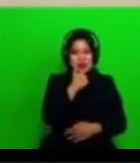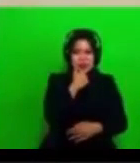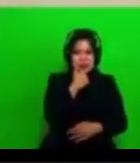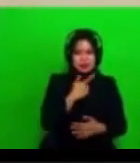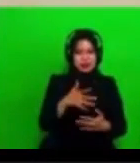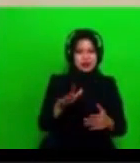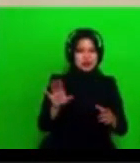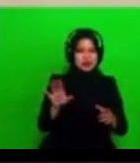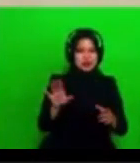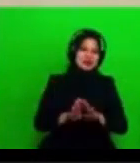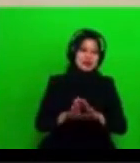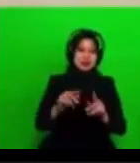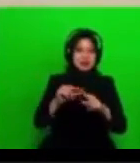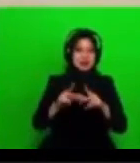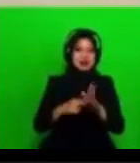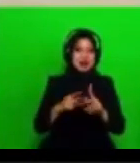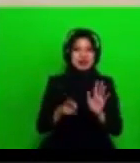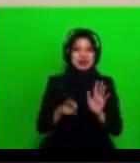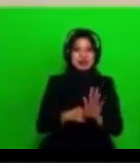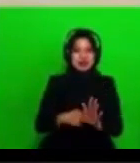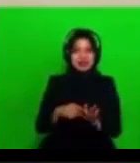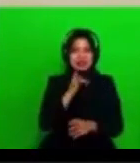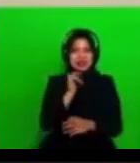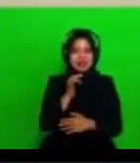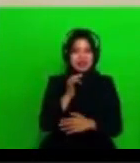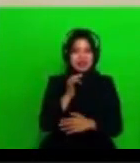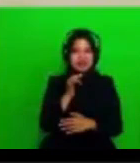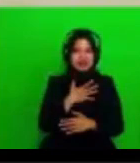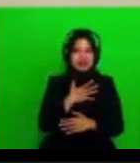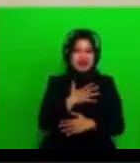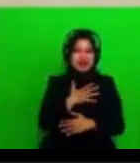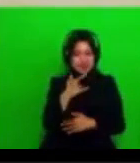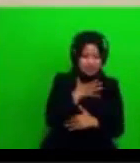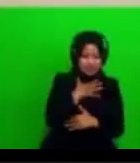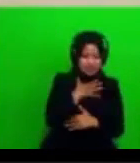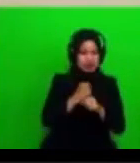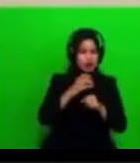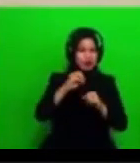Ini ditutup sama pantun yang luar biasa. Kok jadi rasa digombalin saya.